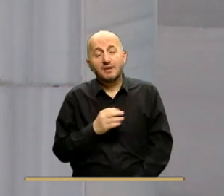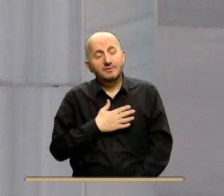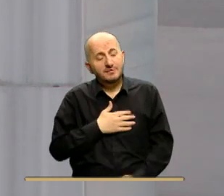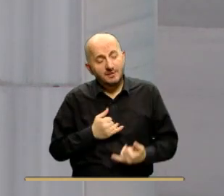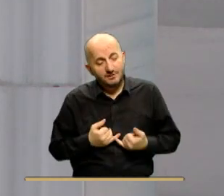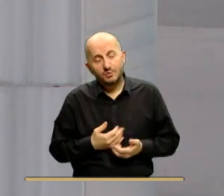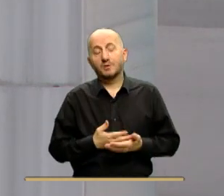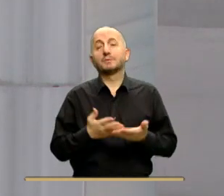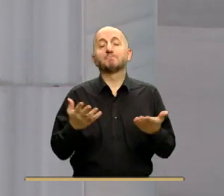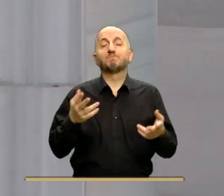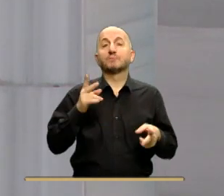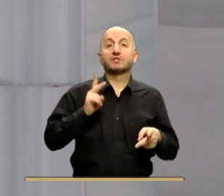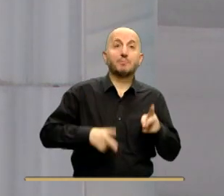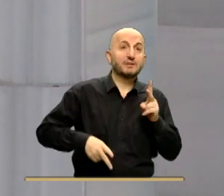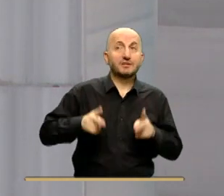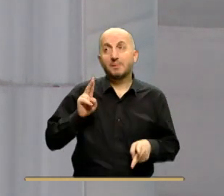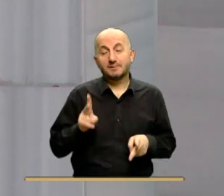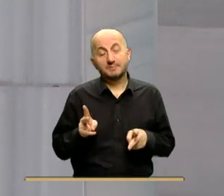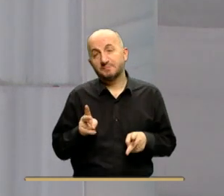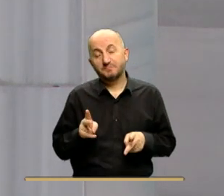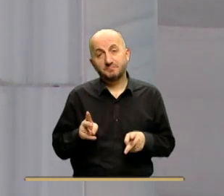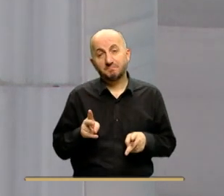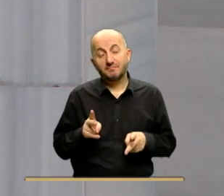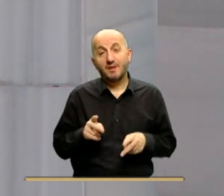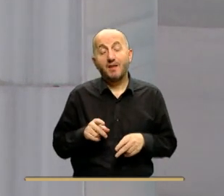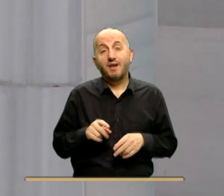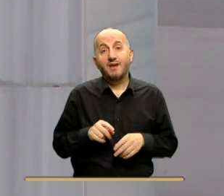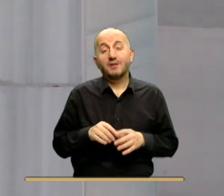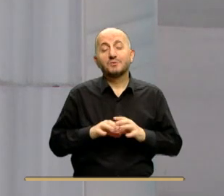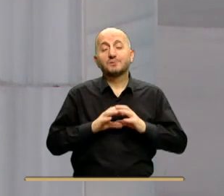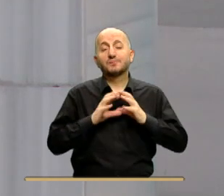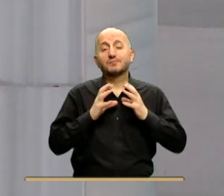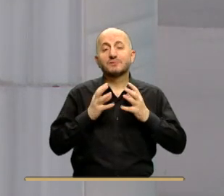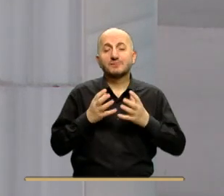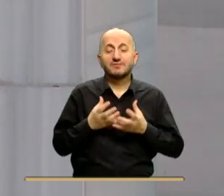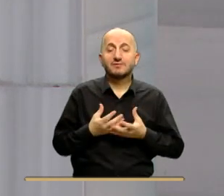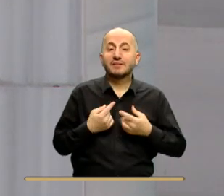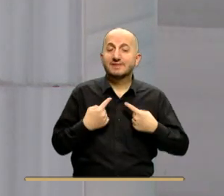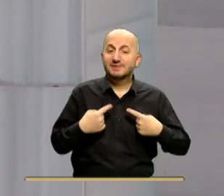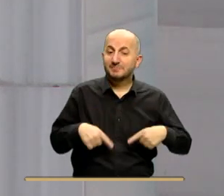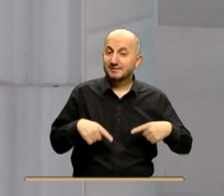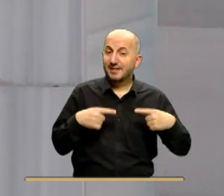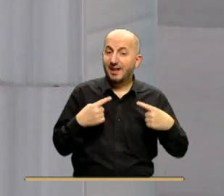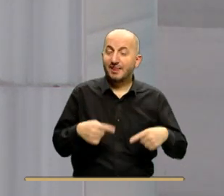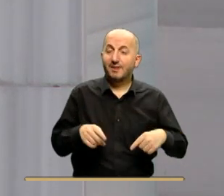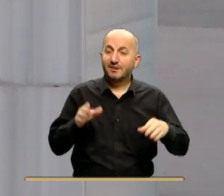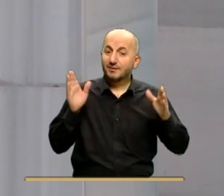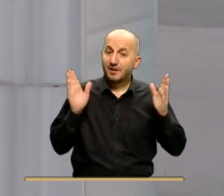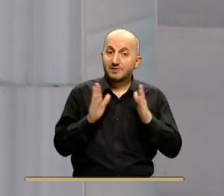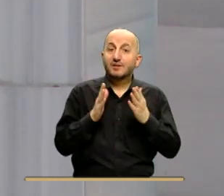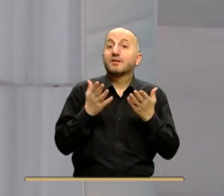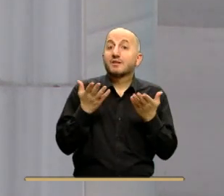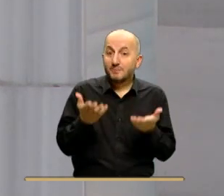kardeşlerim, zaman zaman bu denli dünyevi imtihanlarla muhatap olabiliriz.